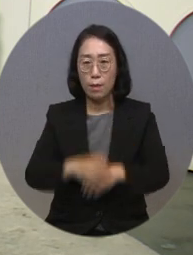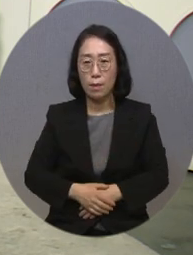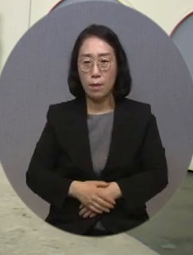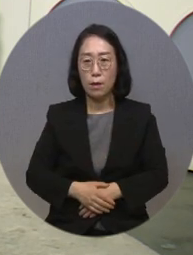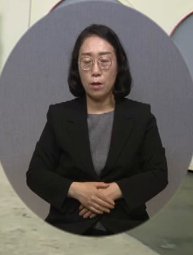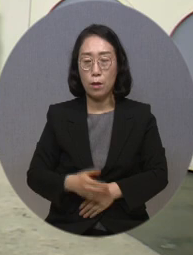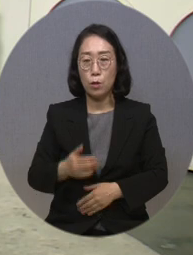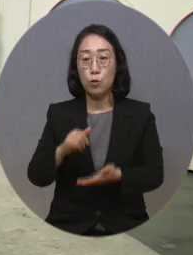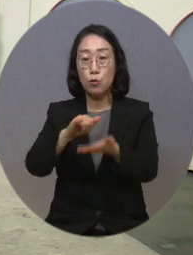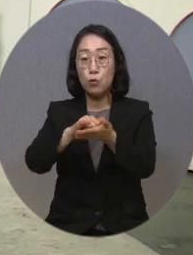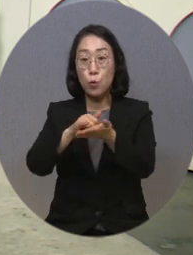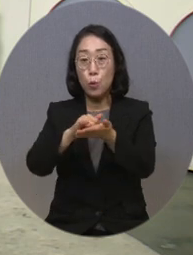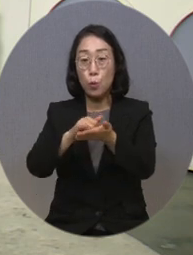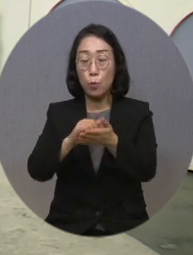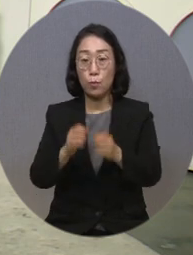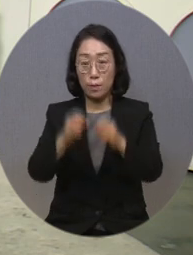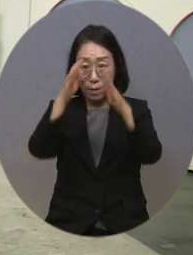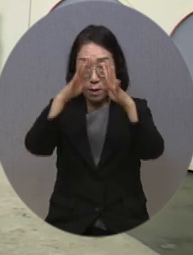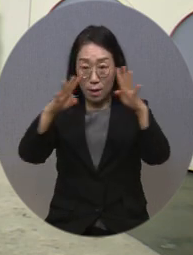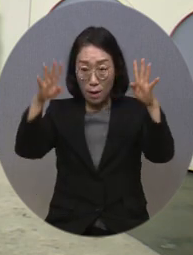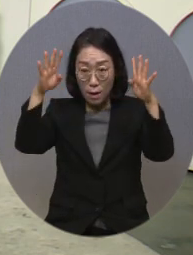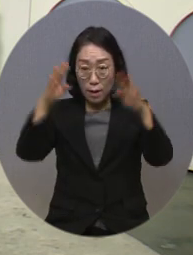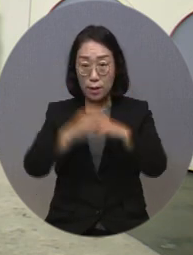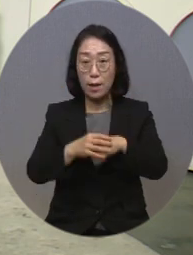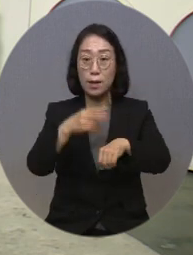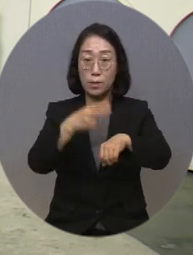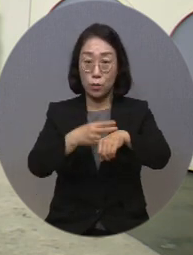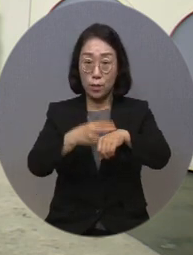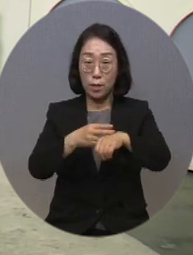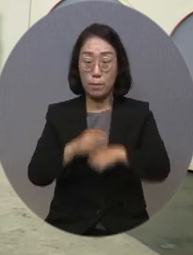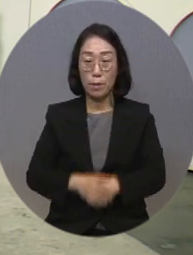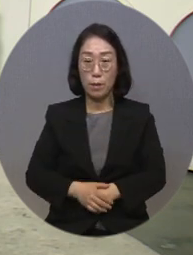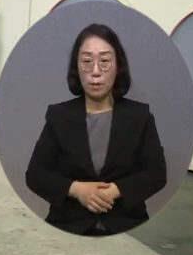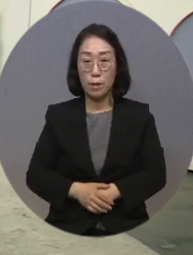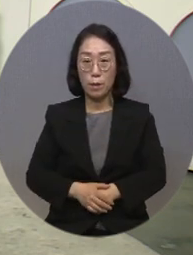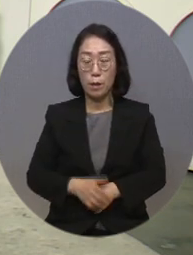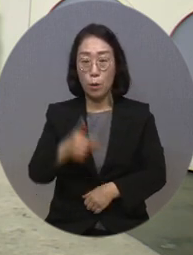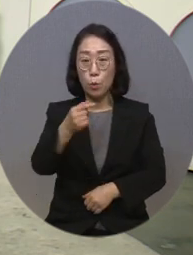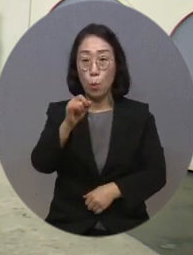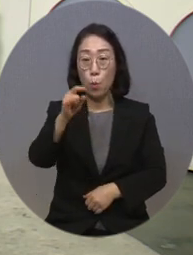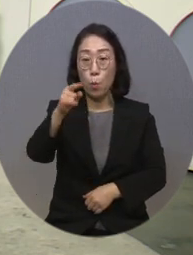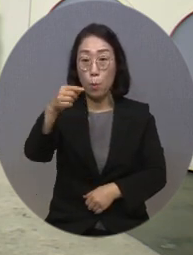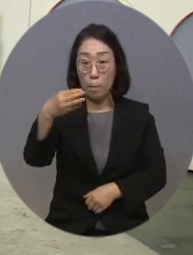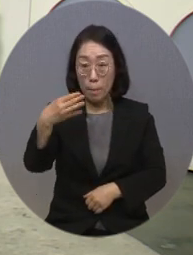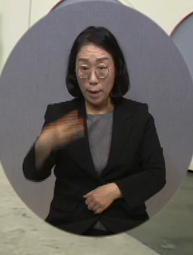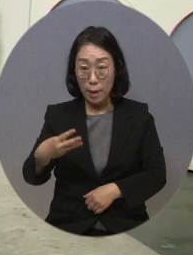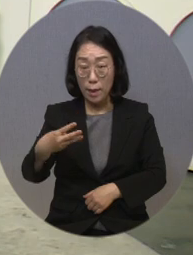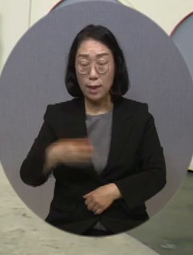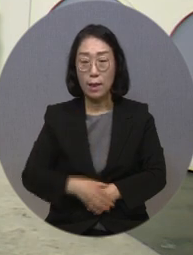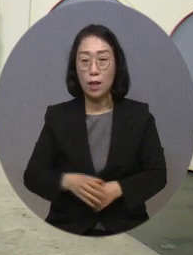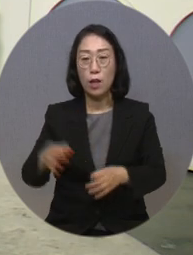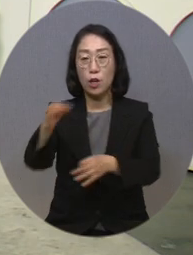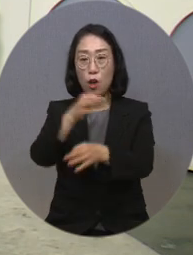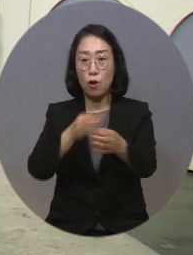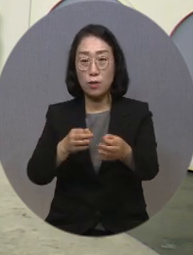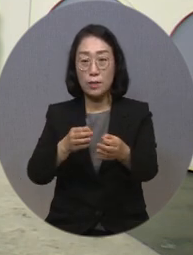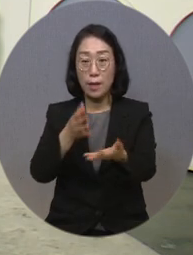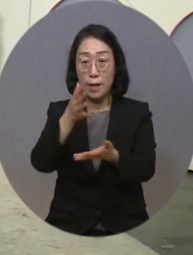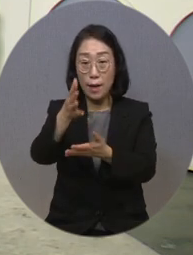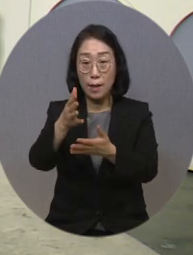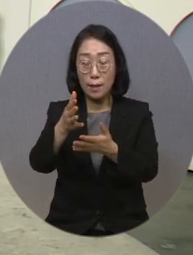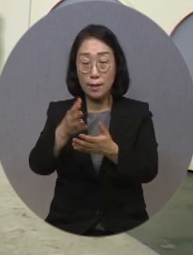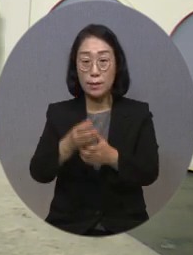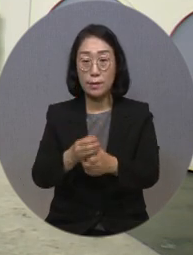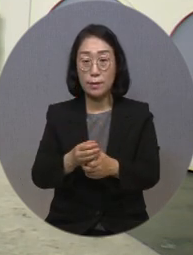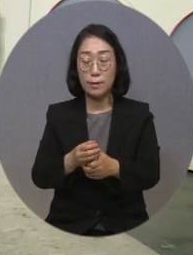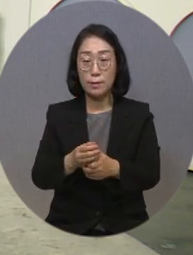토마스 사전트라는 교수가 예, 노벨 경제상을 받은 교수인데 이분이 우리나라의